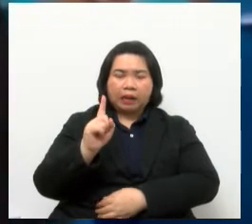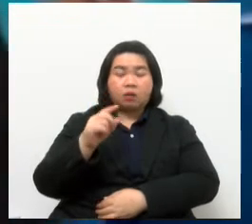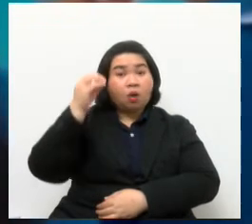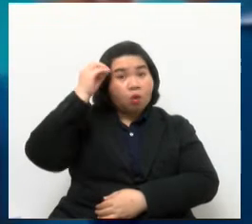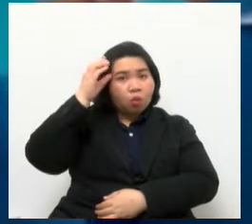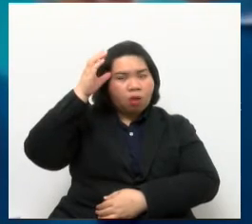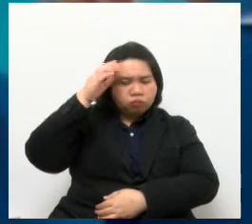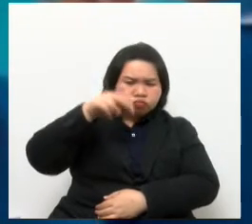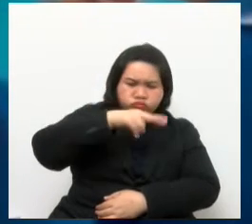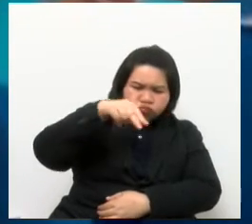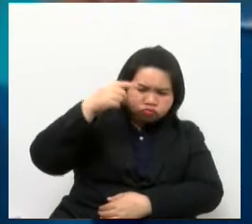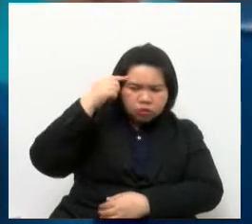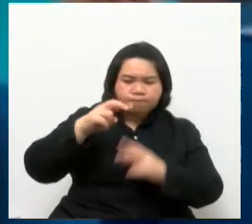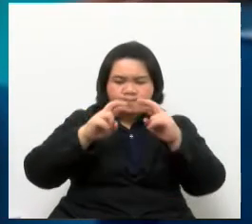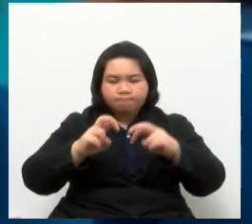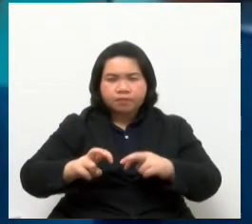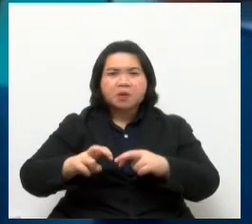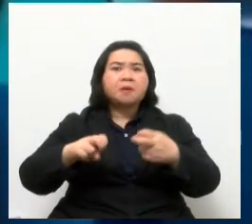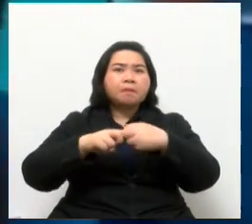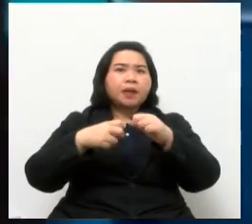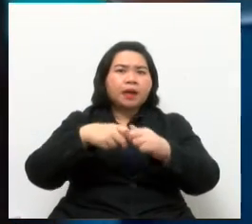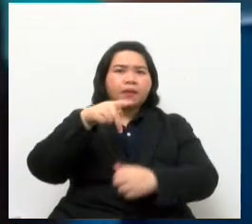รู้สู้ฝุ่น PM 2.5